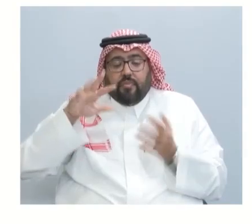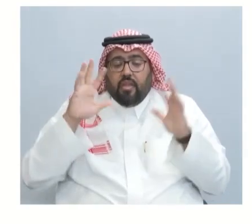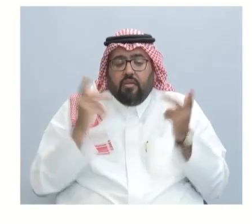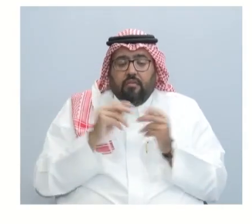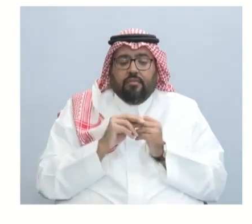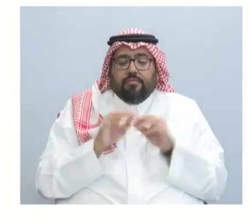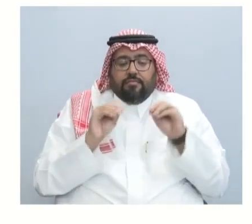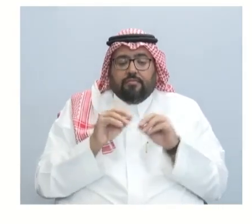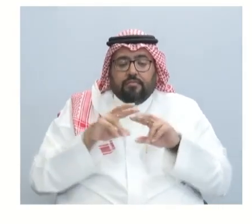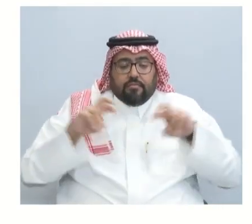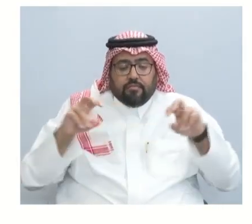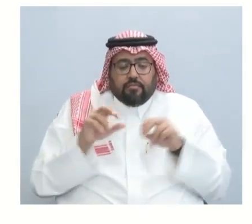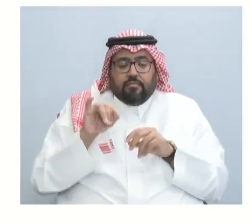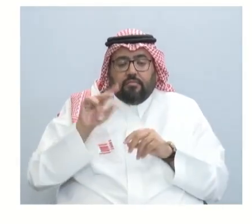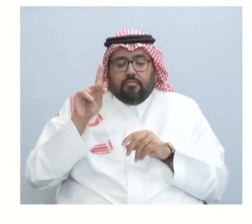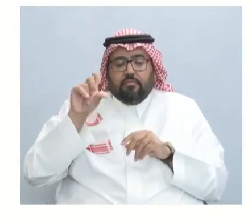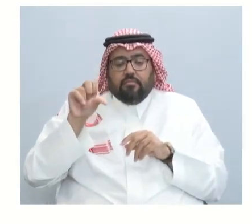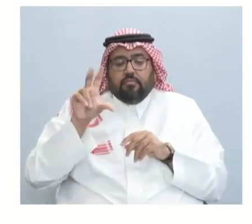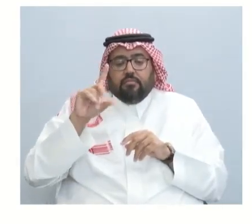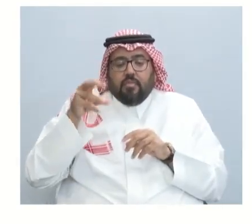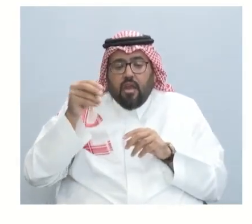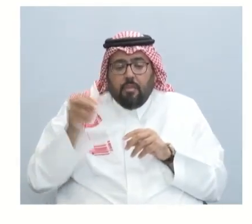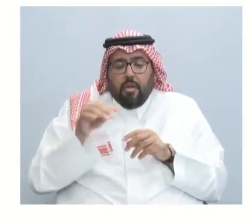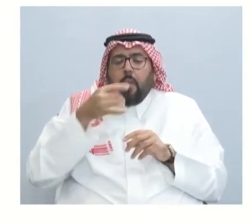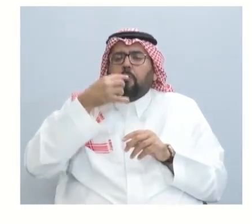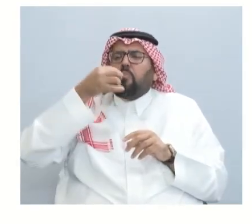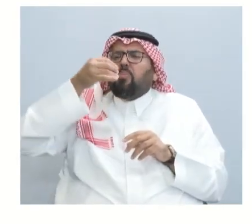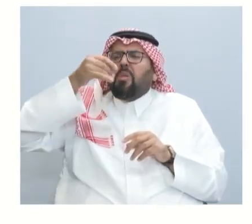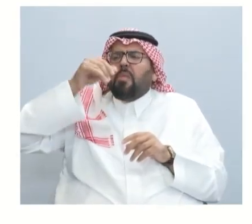يمكنني فصل مكونات مخلوط الرمل وملح